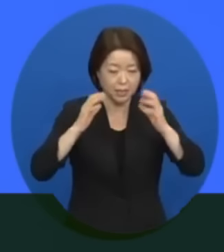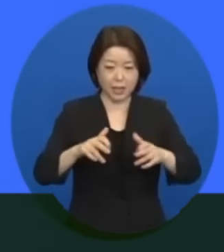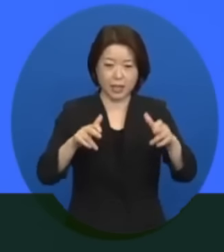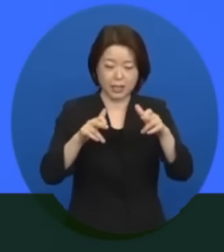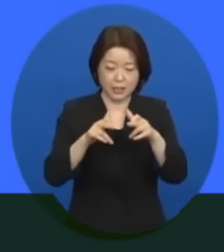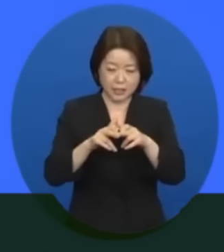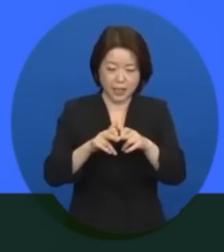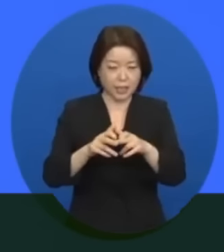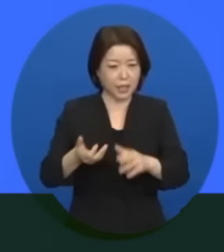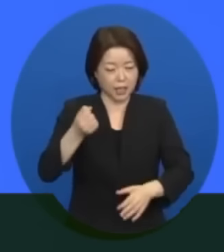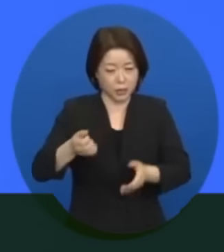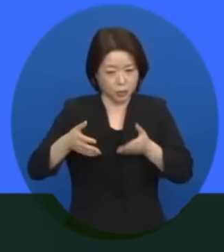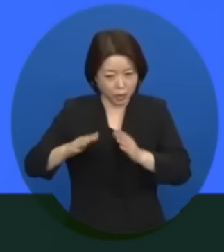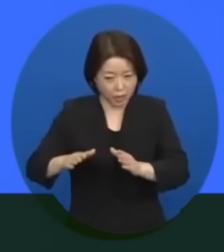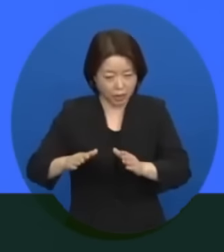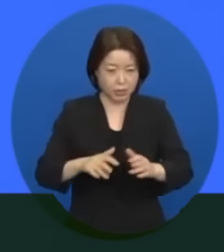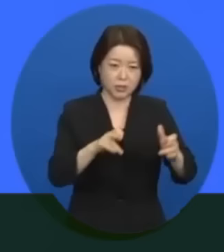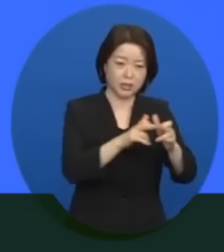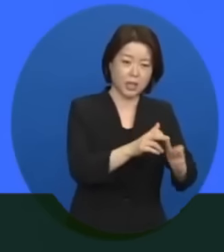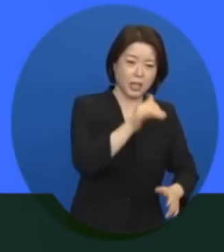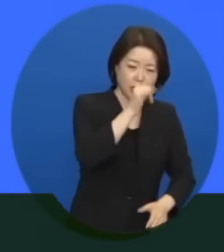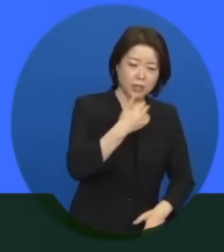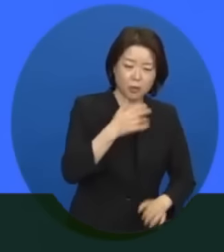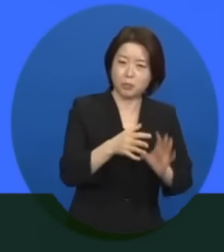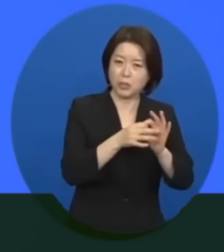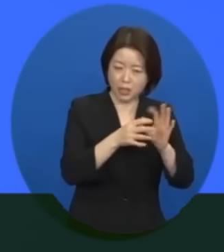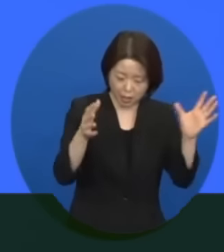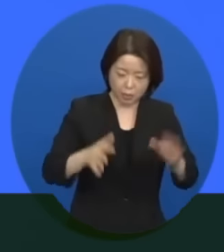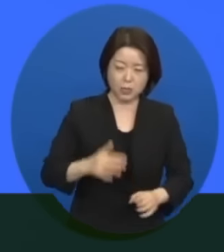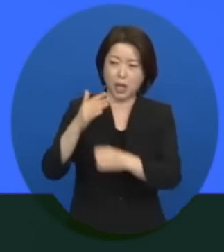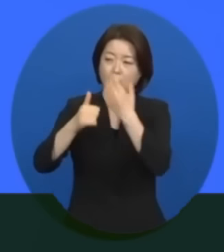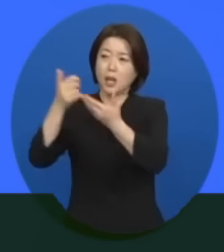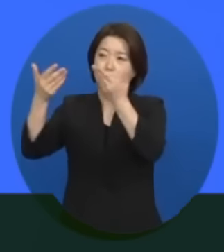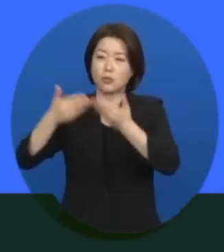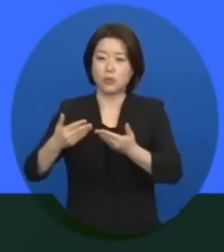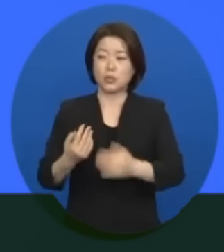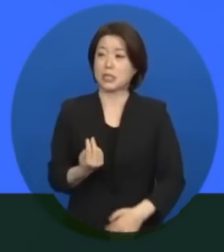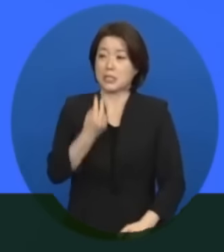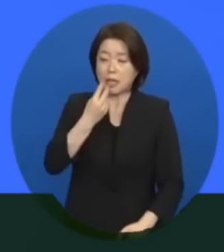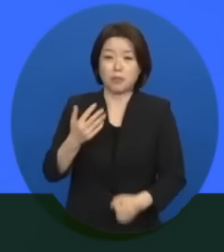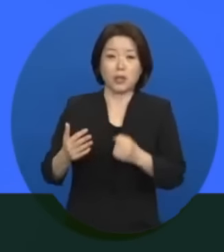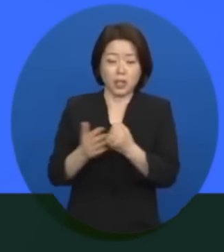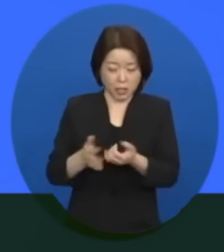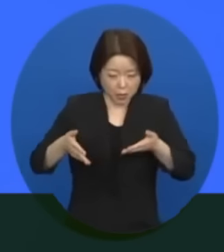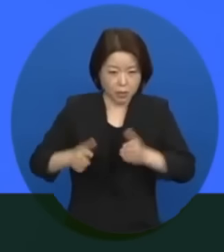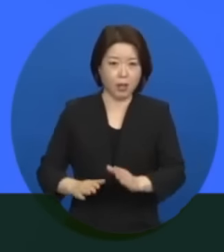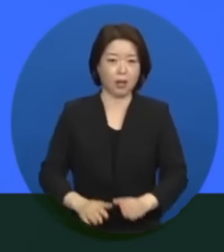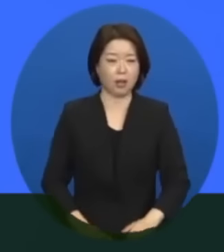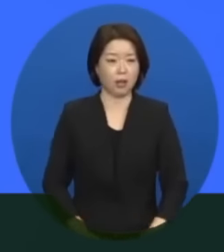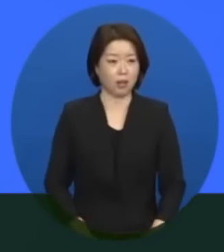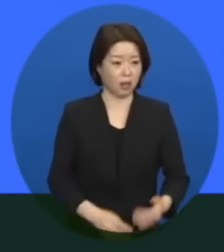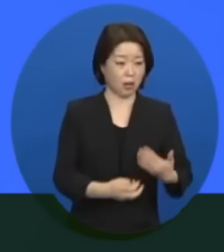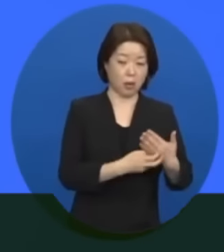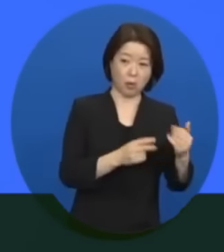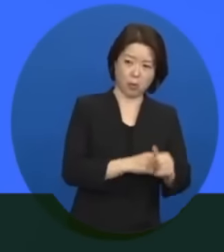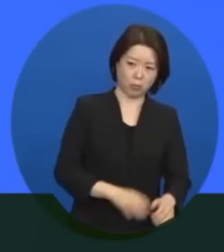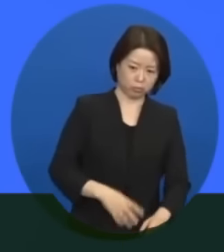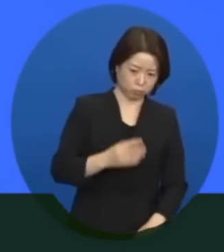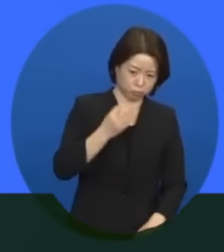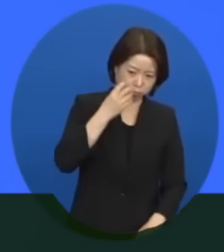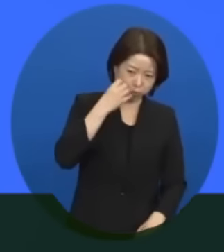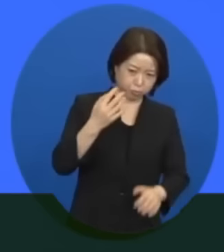태어나던 아니든 하나님이 주신 생명임 했다라고 하는 거 의사의 표정이 뭐 이런